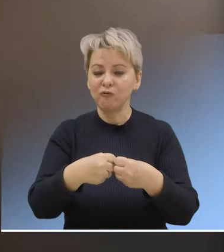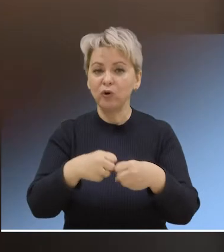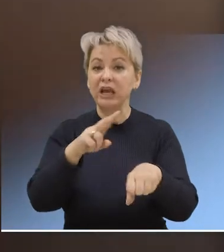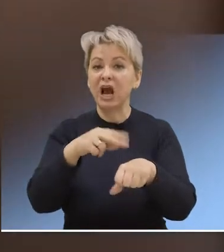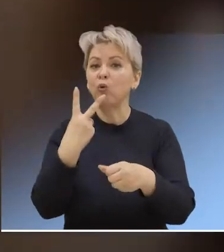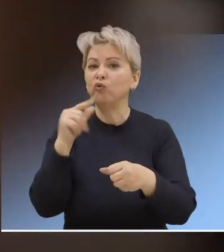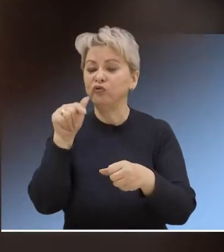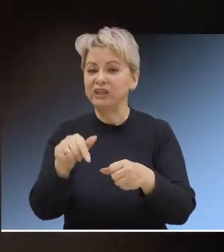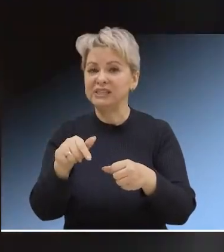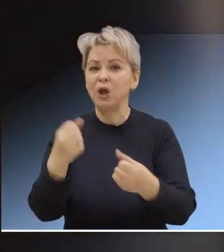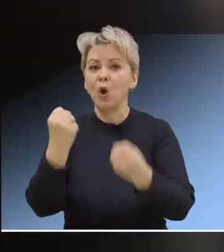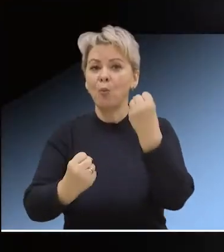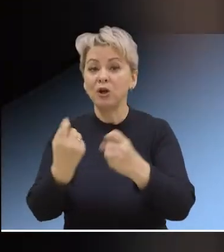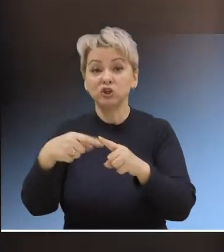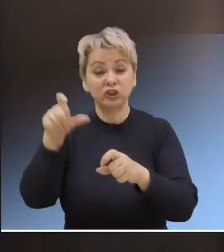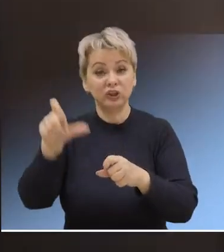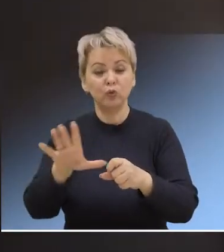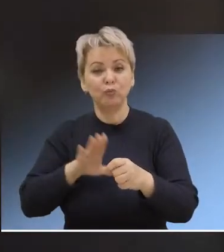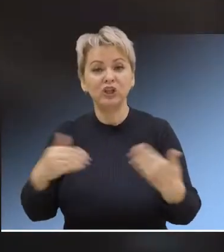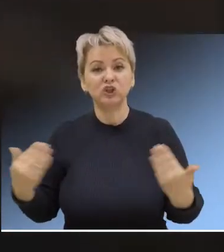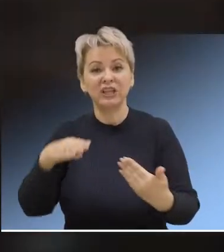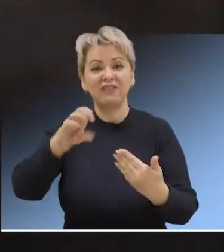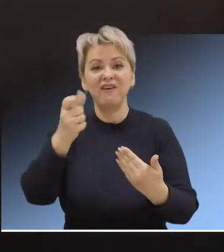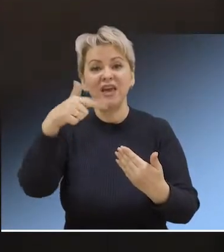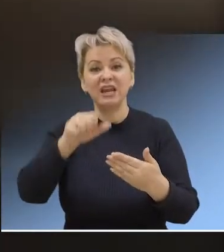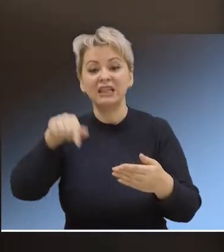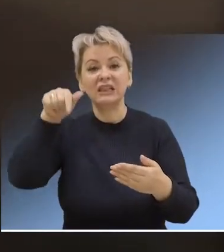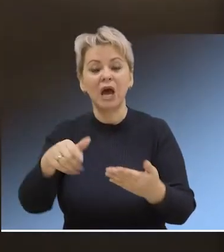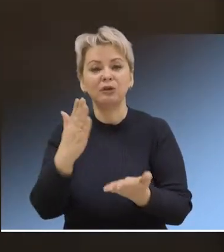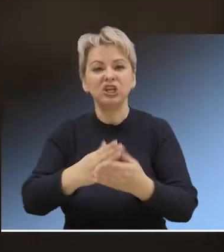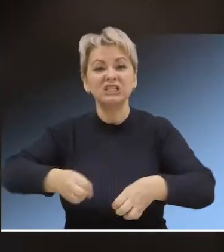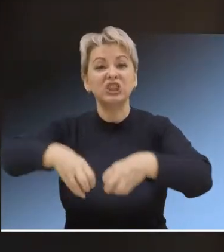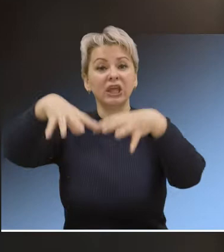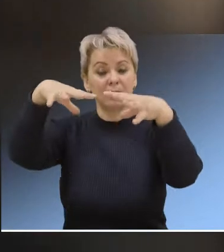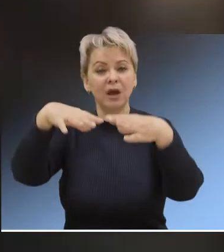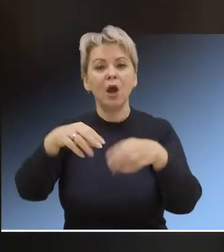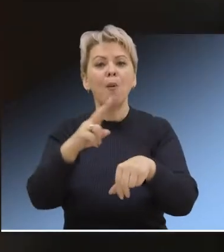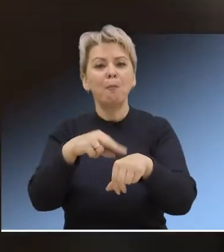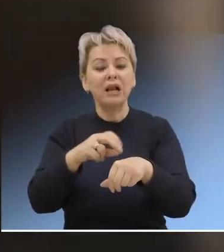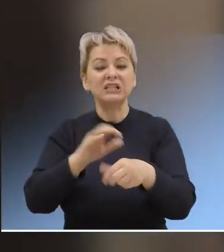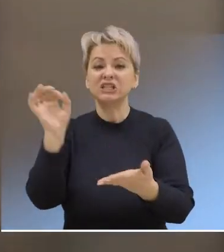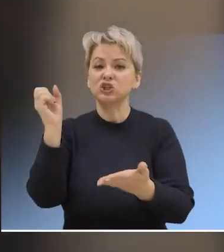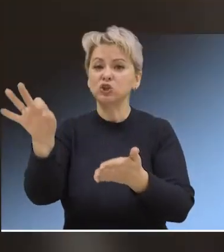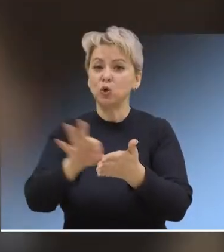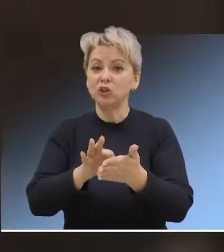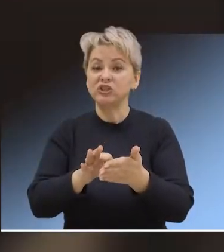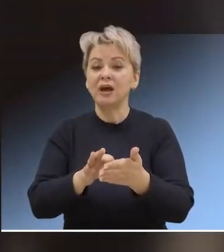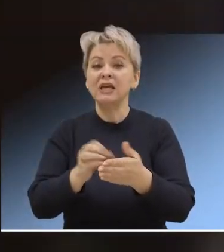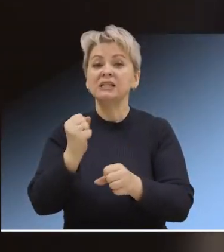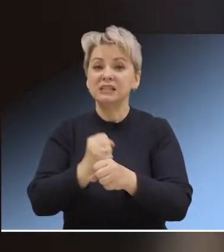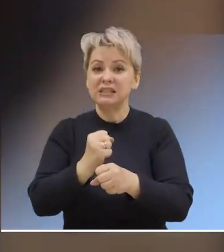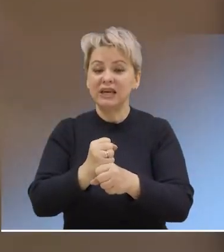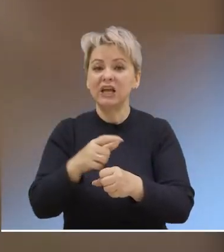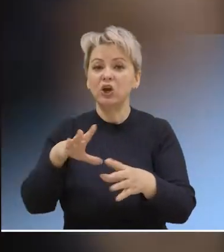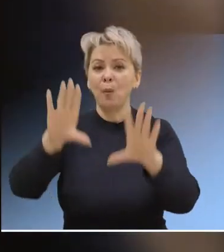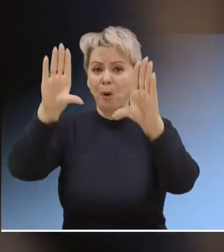ГИБДД заметили, что у «Газели», водитель которой был жителем Твери, из-под капота идет дым. Стражи порядка незамедлительно воспользовались